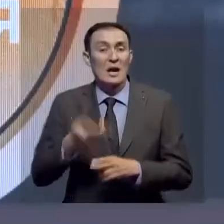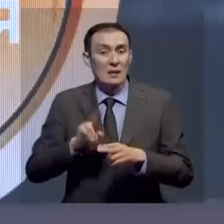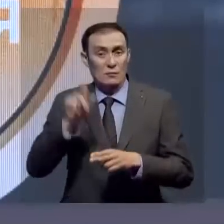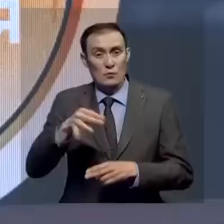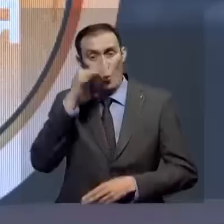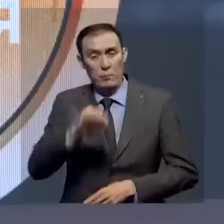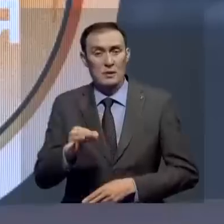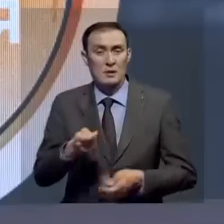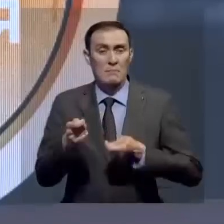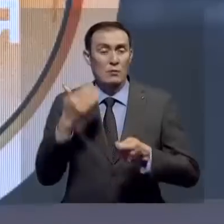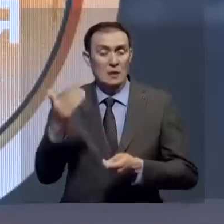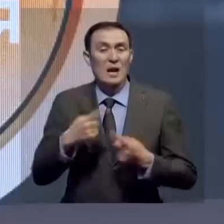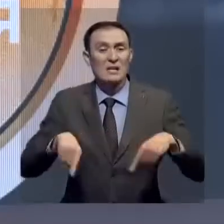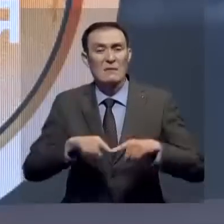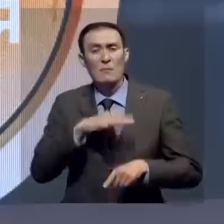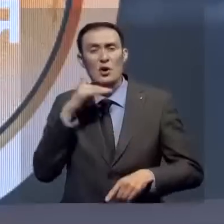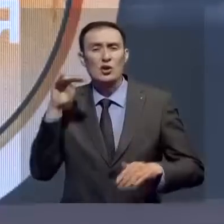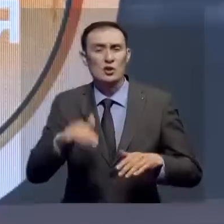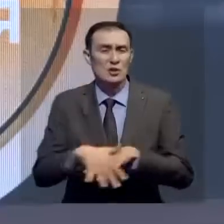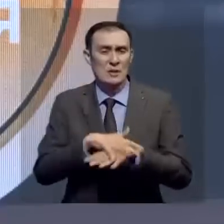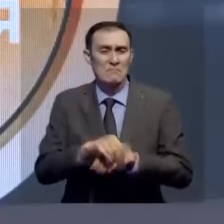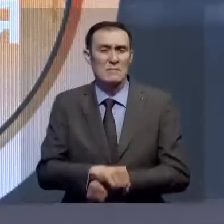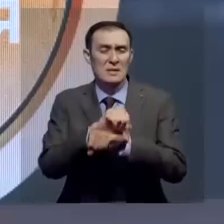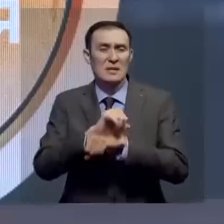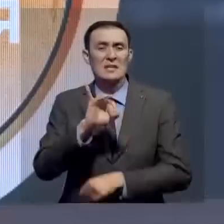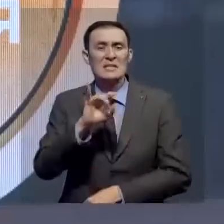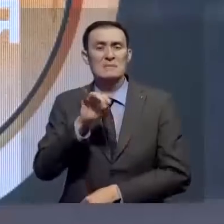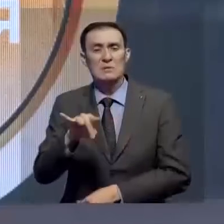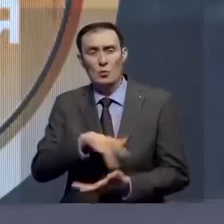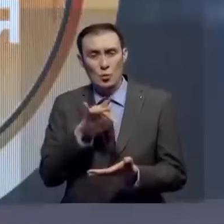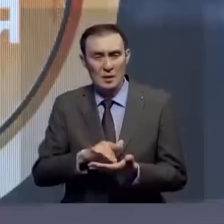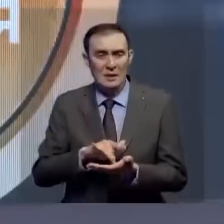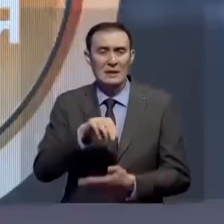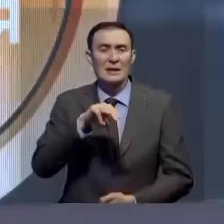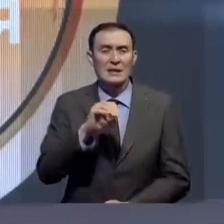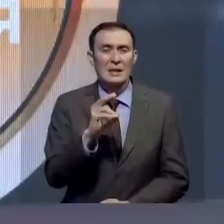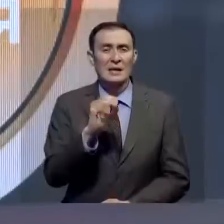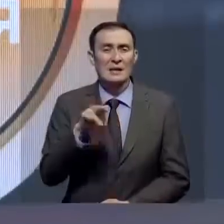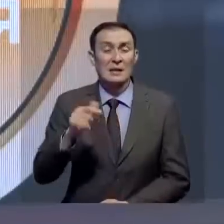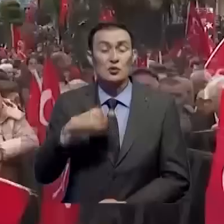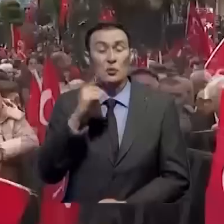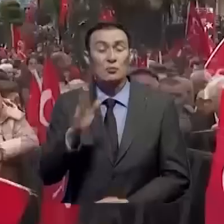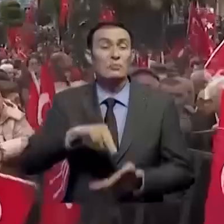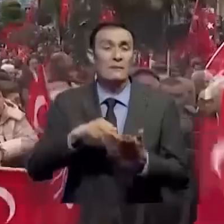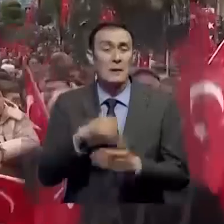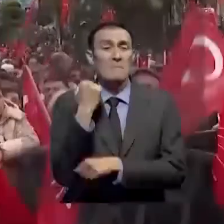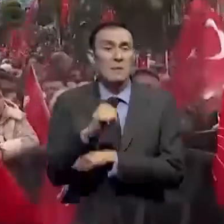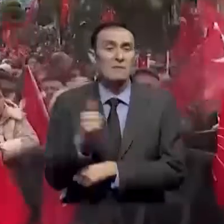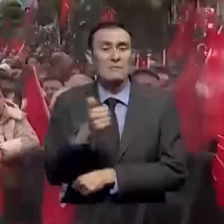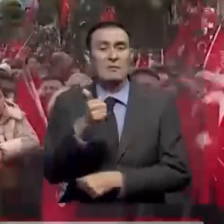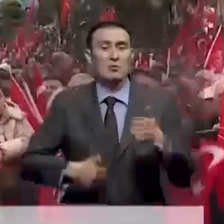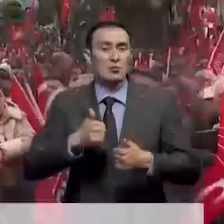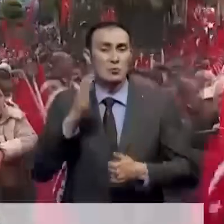но опытным политиком. Он организовал многотысячные митинги в Измире и Тагирдаге, где заявил, что планирует победить в первом